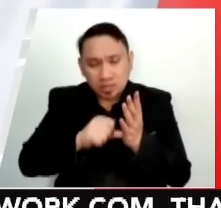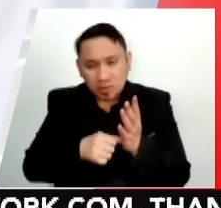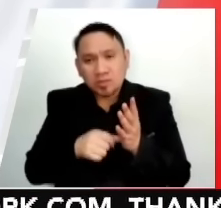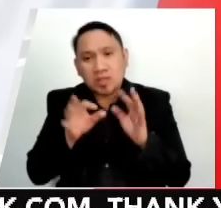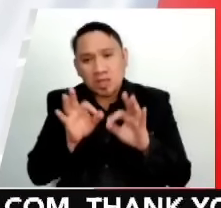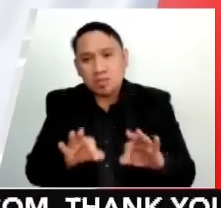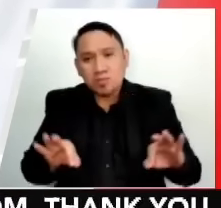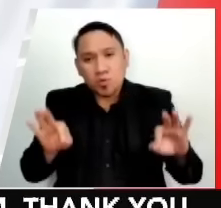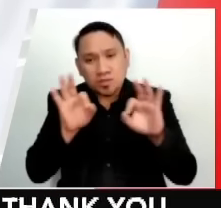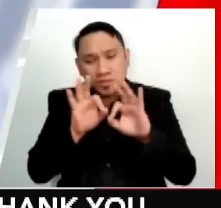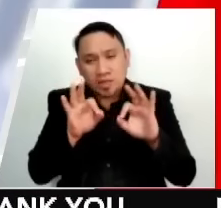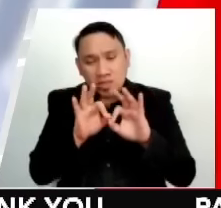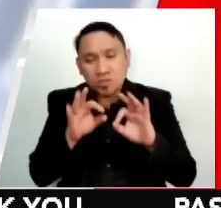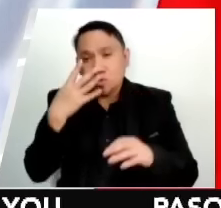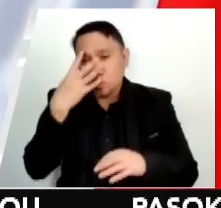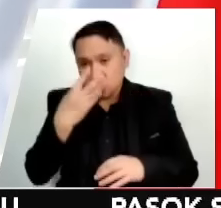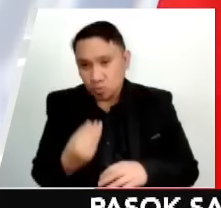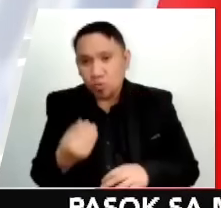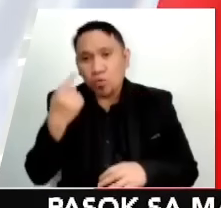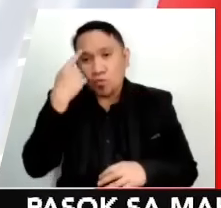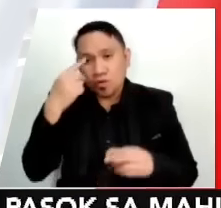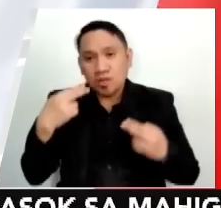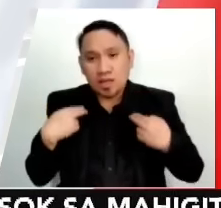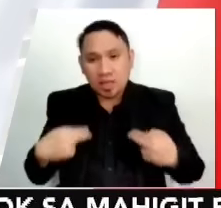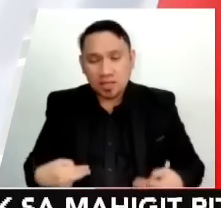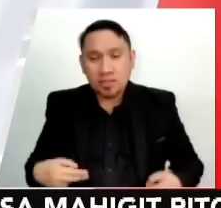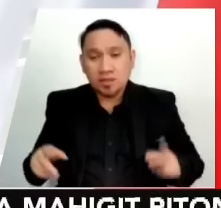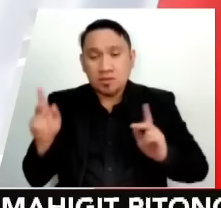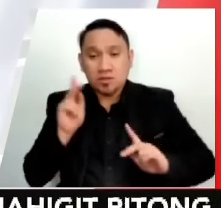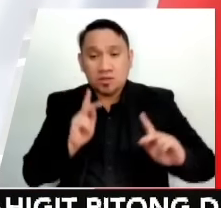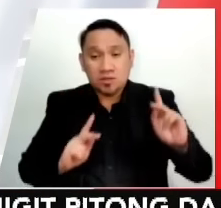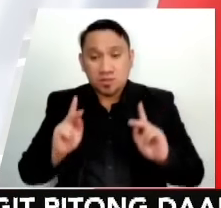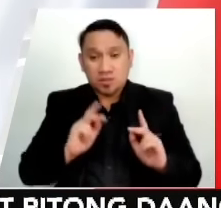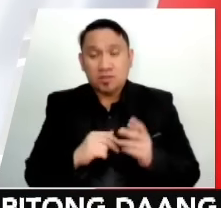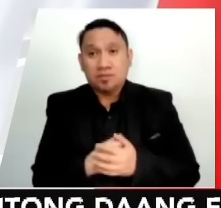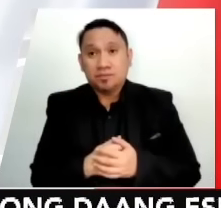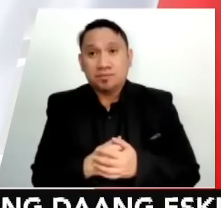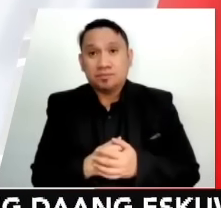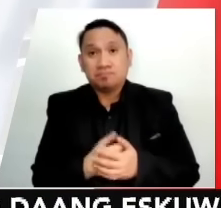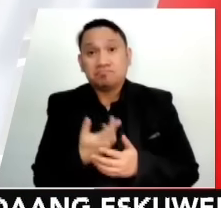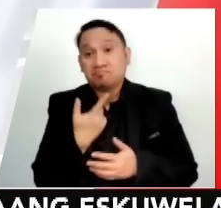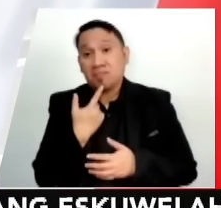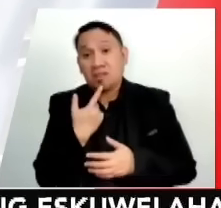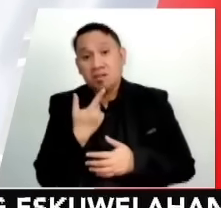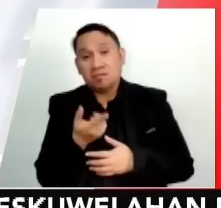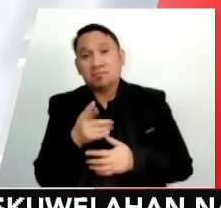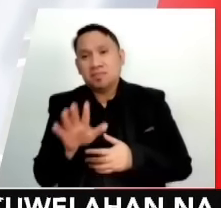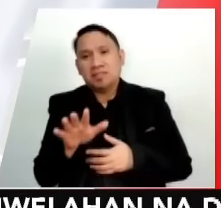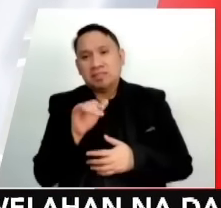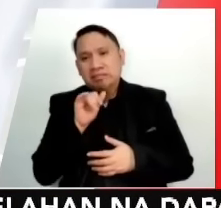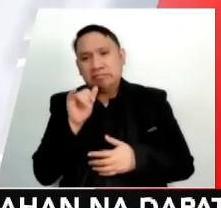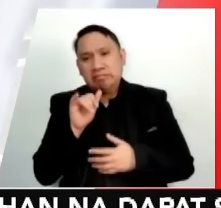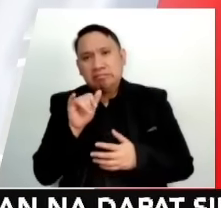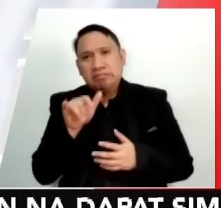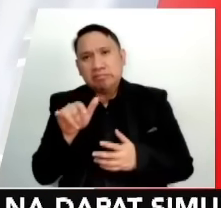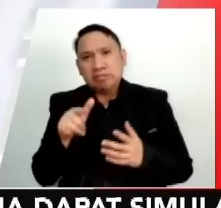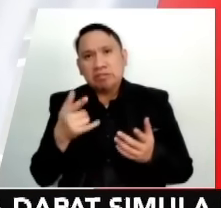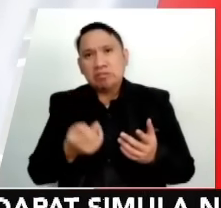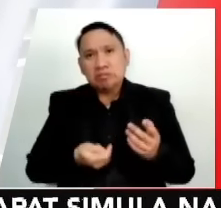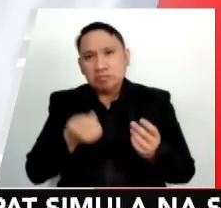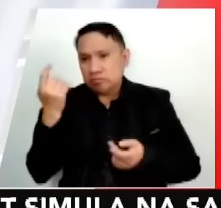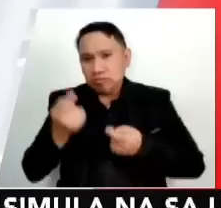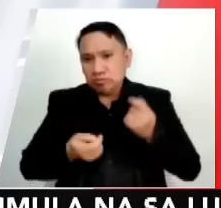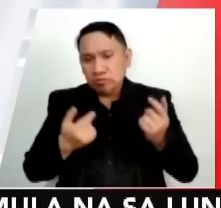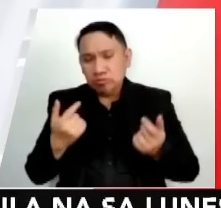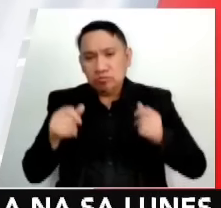sa kalusugan ng tao. Matapos kilalanin ang pagiging insensitive ng kanilang kampanya, tinanggal na raw nila ang lahat ng mga